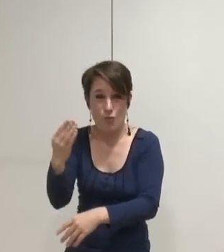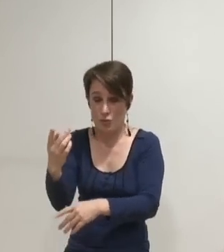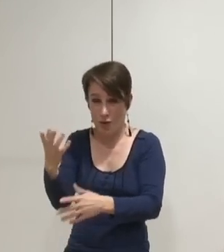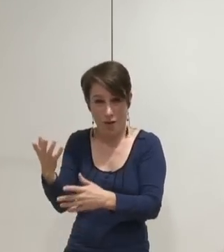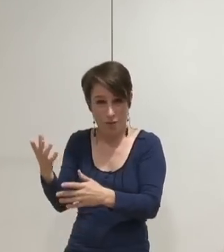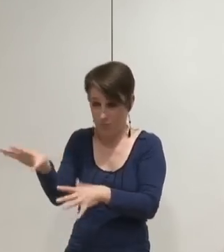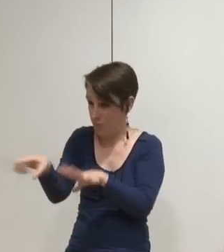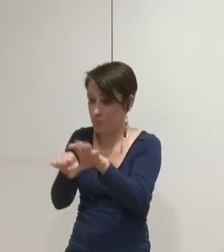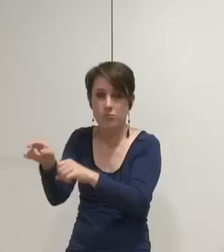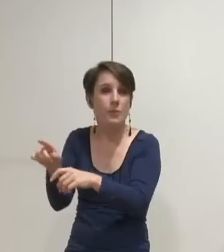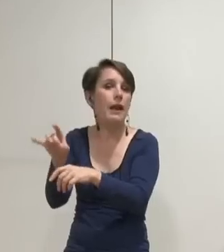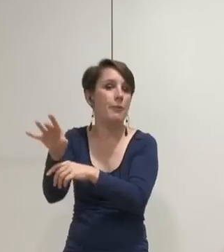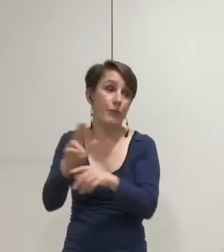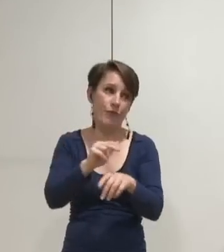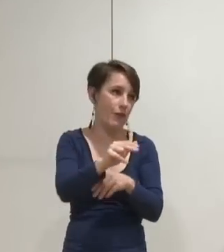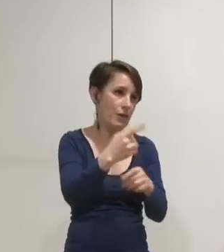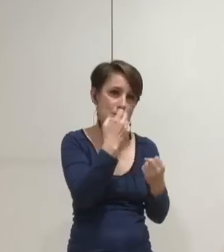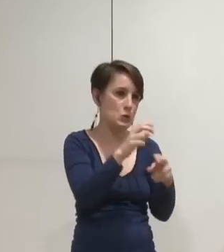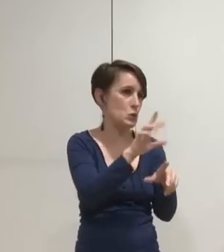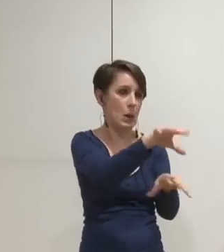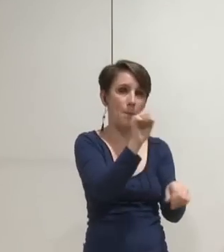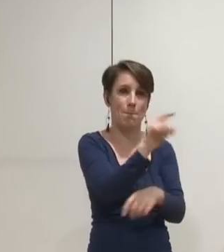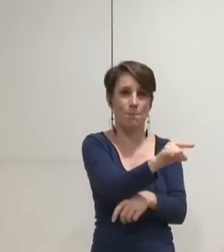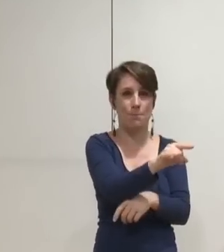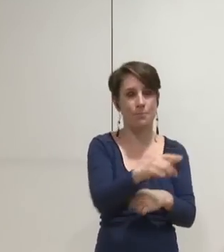publique de ce marché en fait